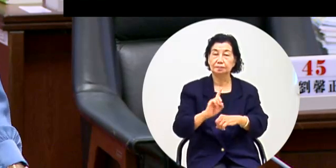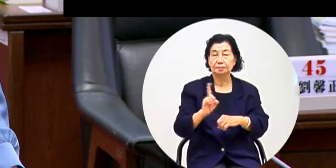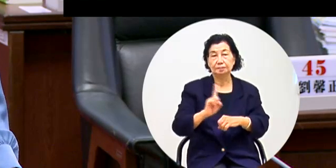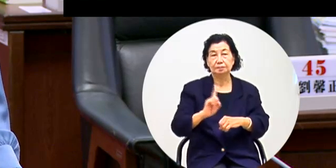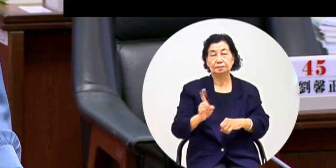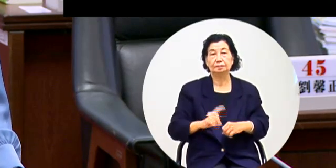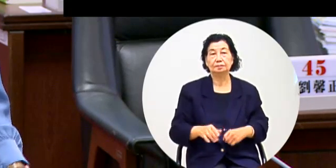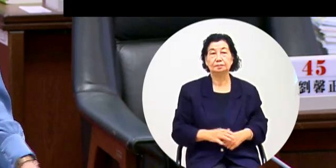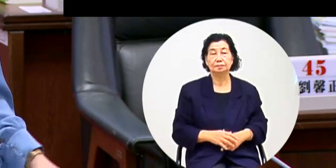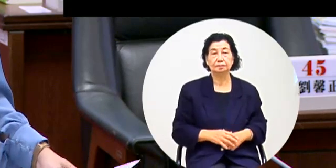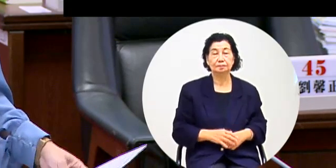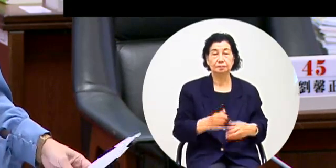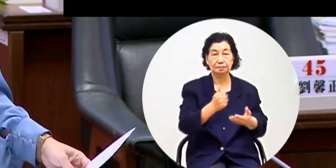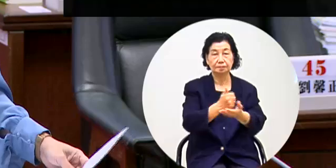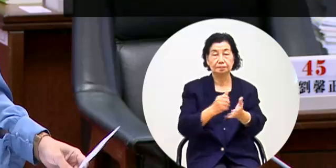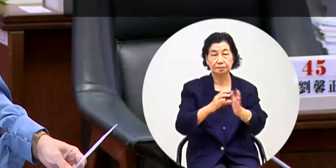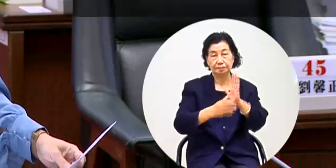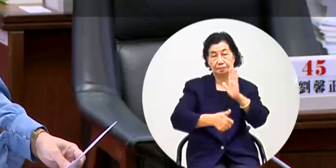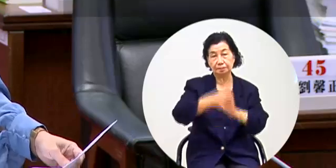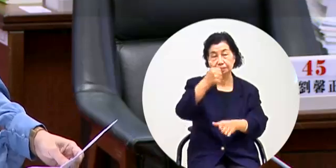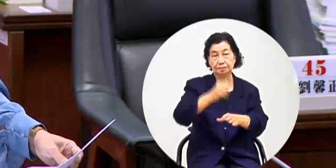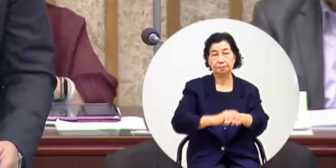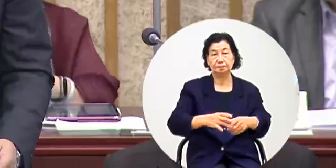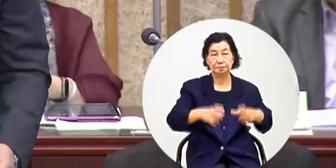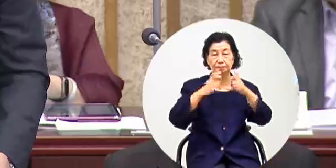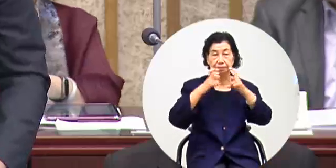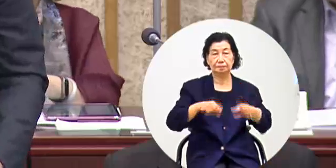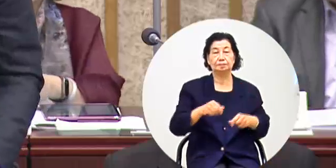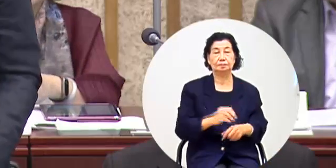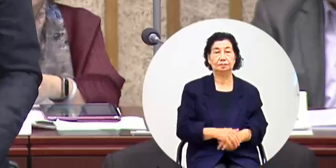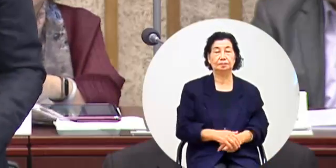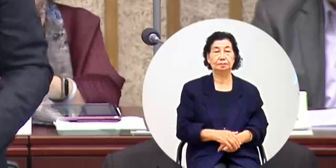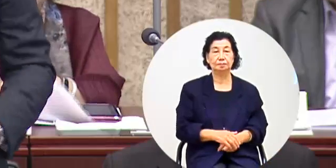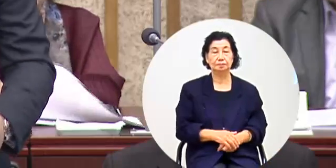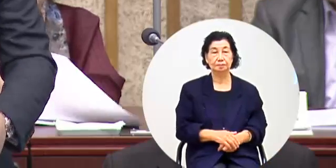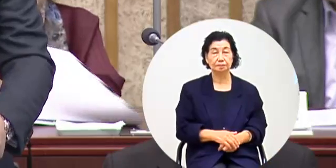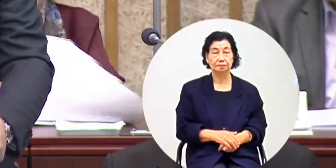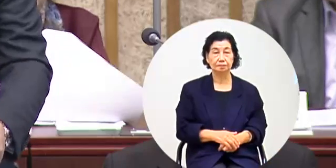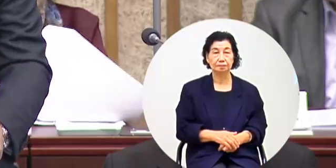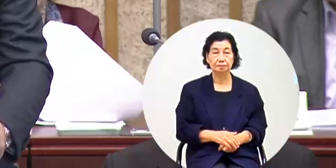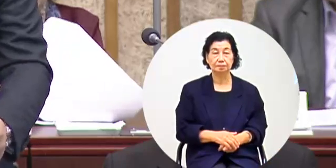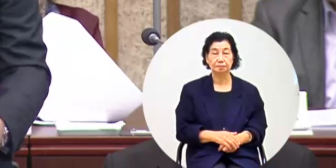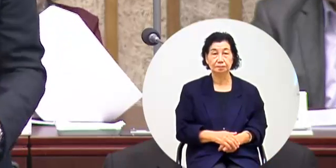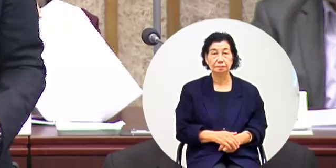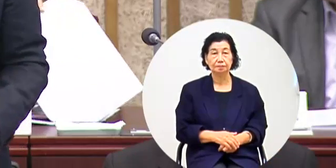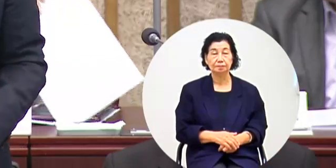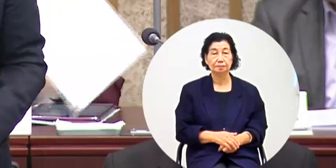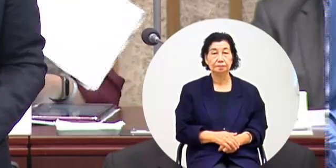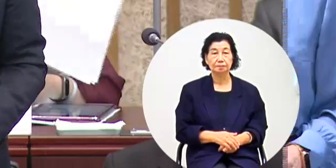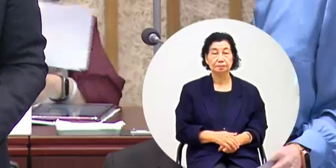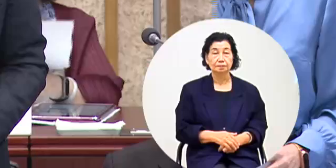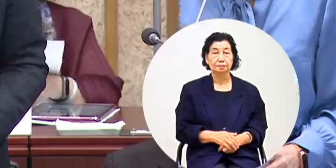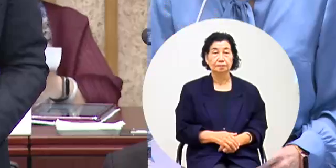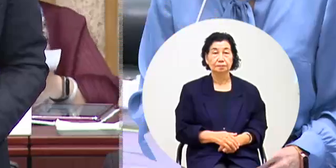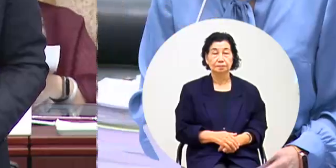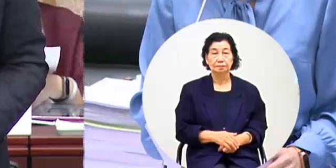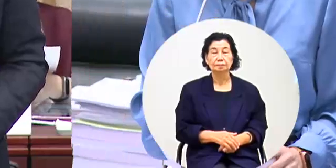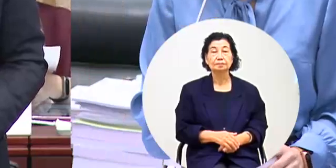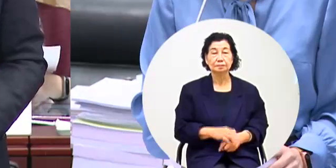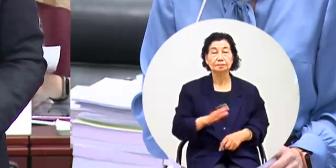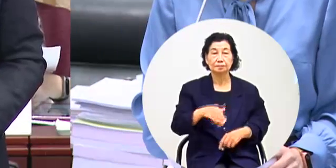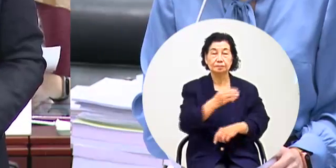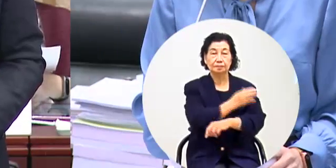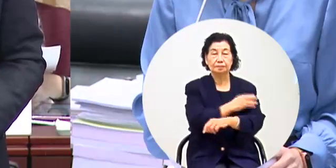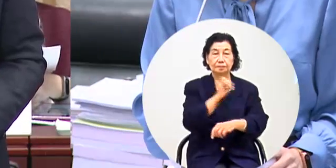们可能的进度是什么？ 请局长回答。 好，谢谢议长，谢谢陈议员。那谢谢陈议员关心国土计划。事实上，那个国土计划现